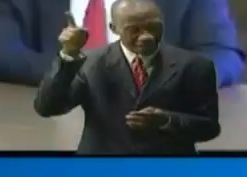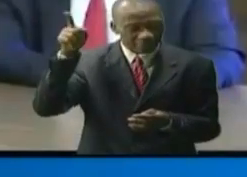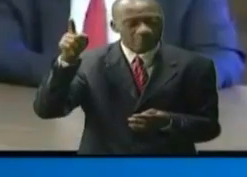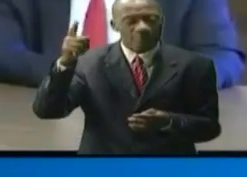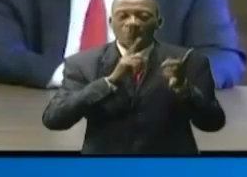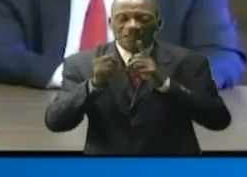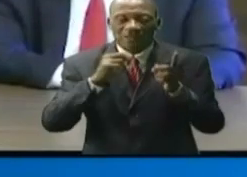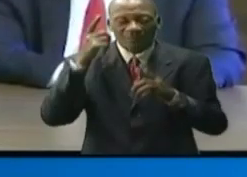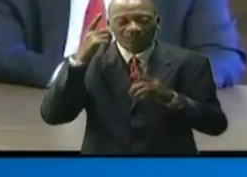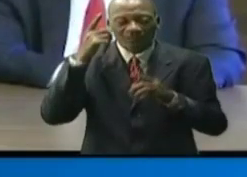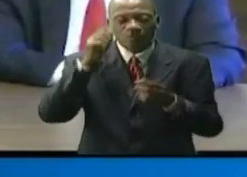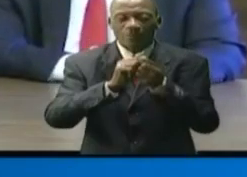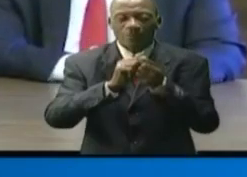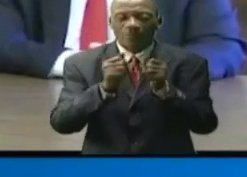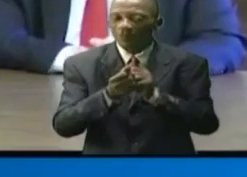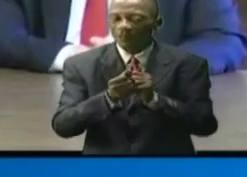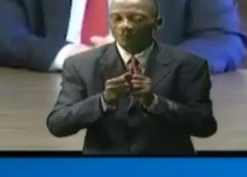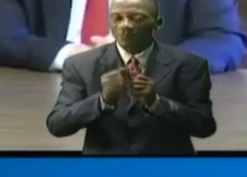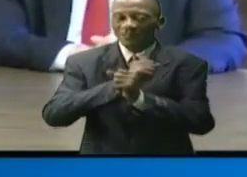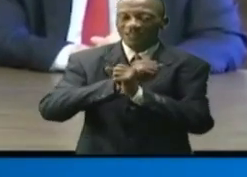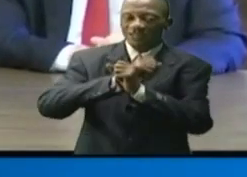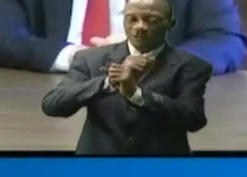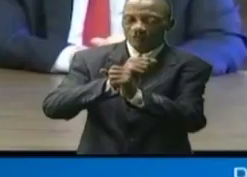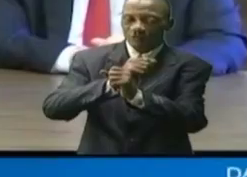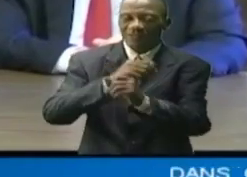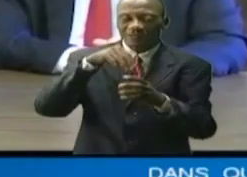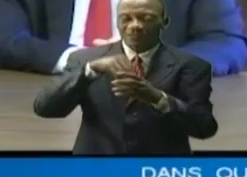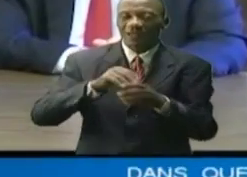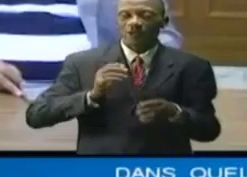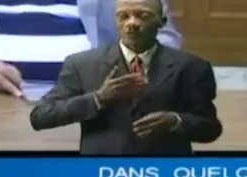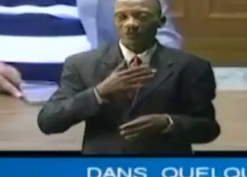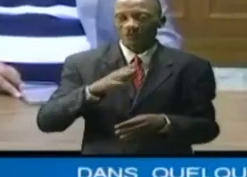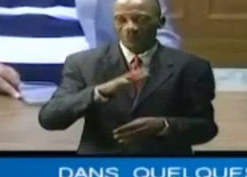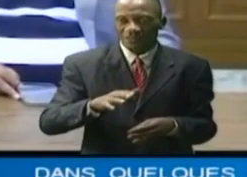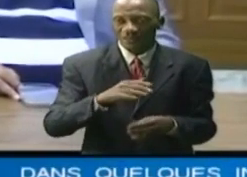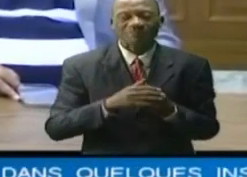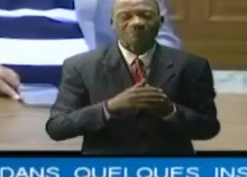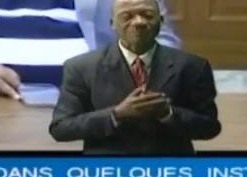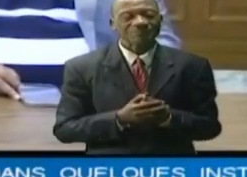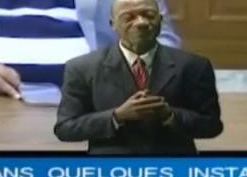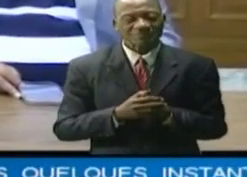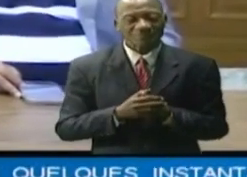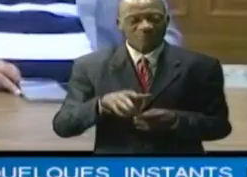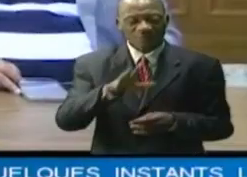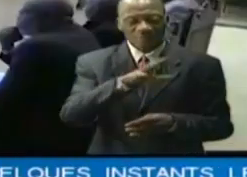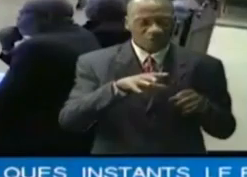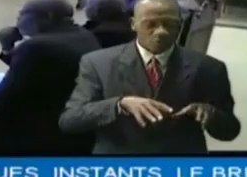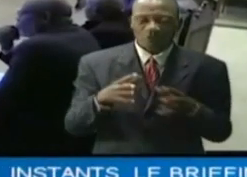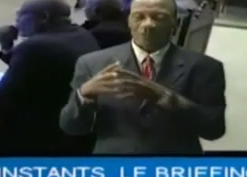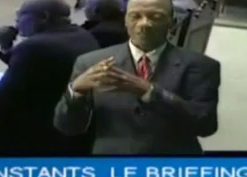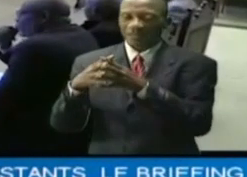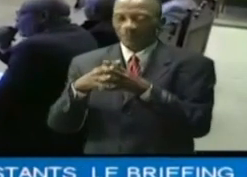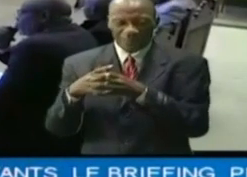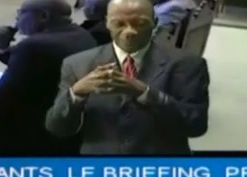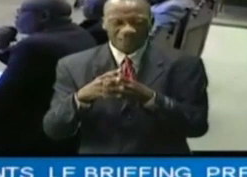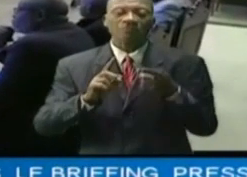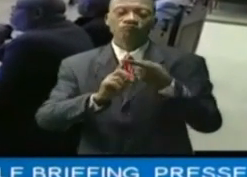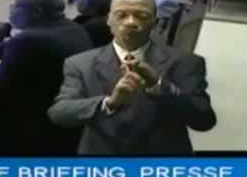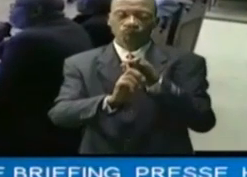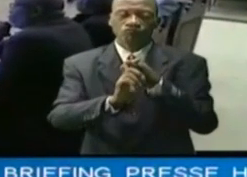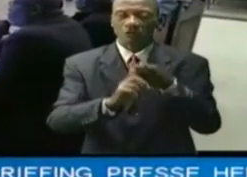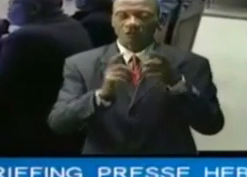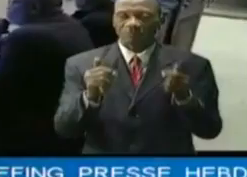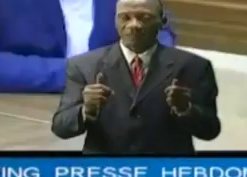collaboration efficiente et renforcée entre nos deux pays. Comme vous le savez, mon pays, la République démocratique du